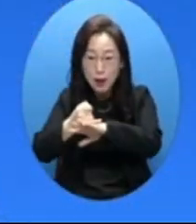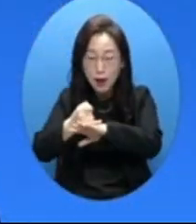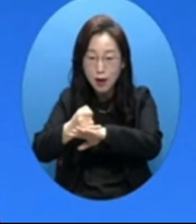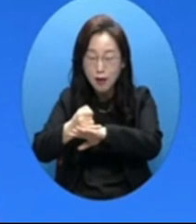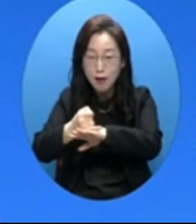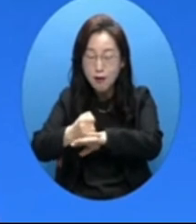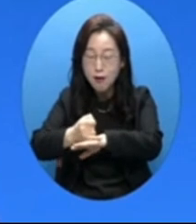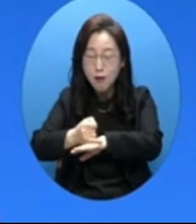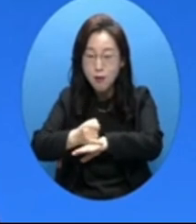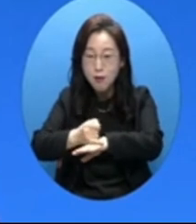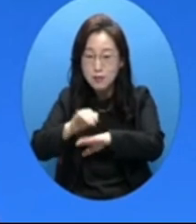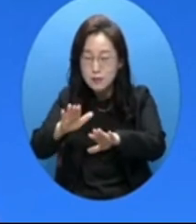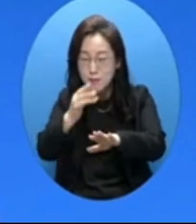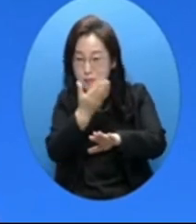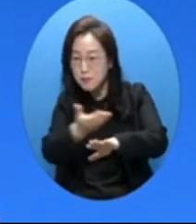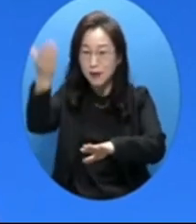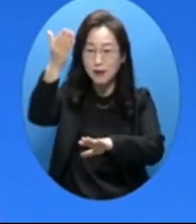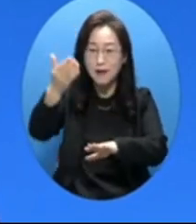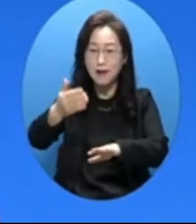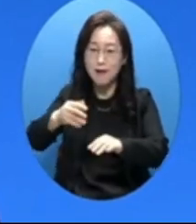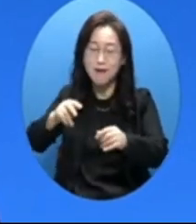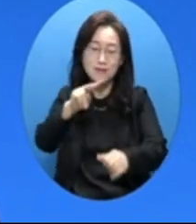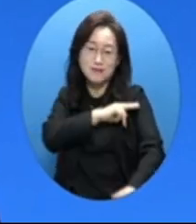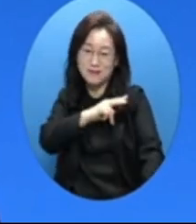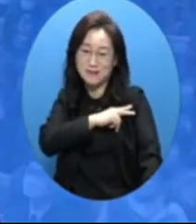올라서 16강에 올랐습니다